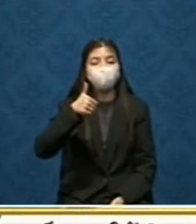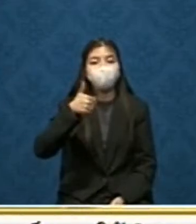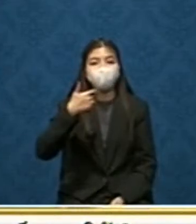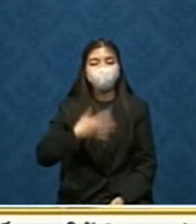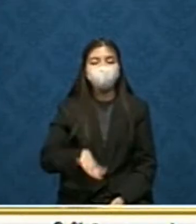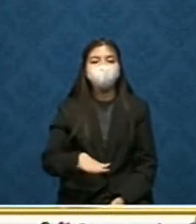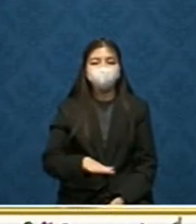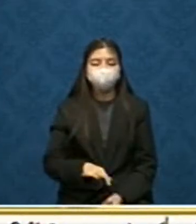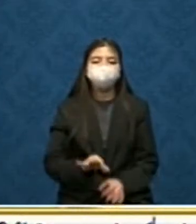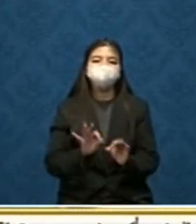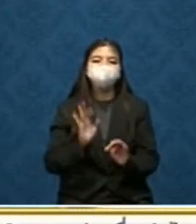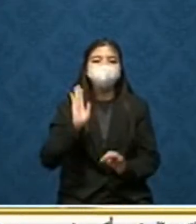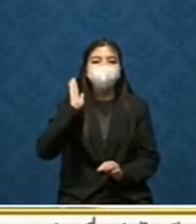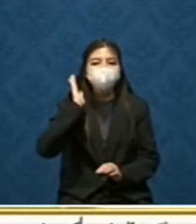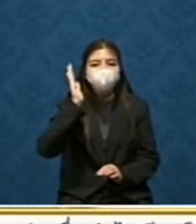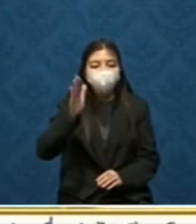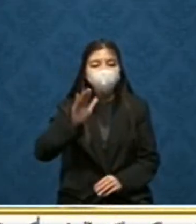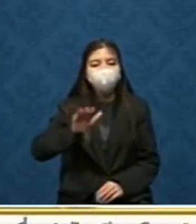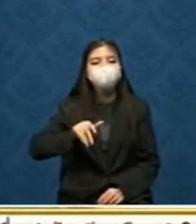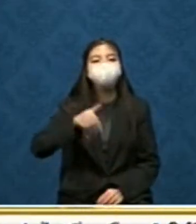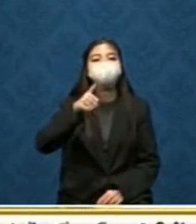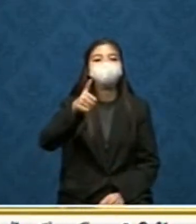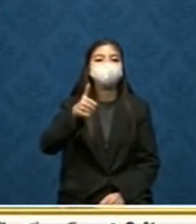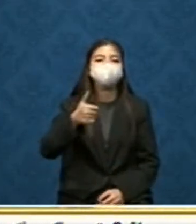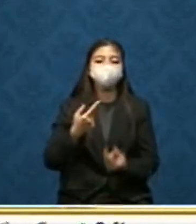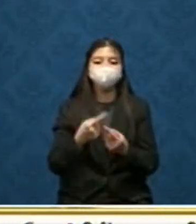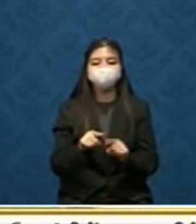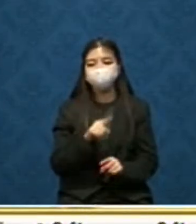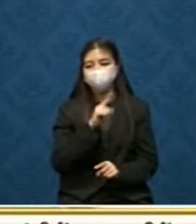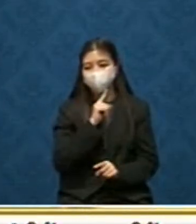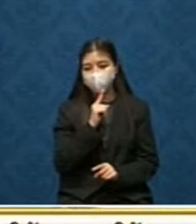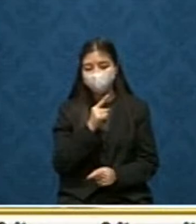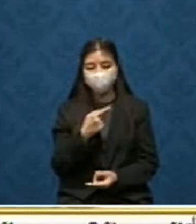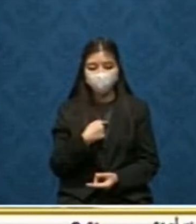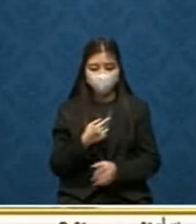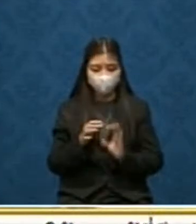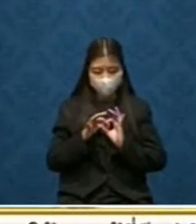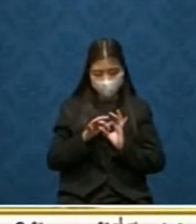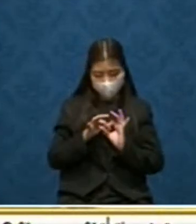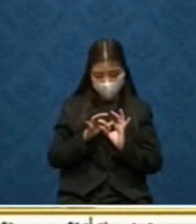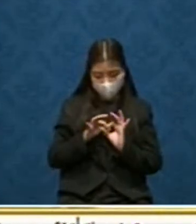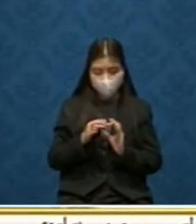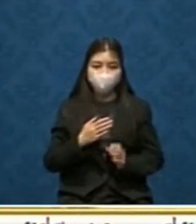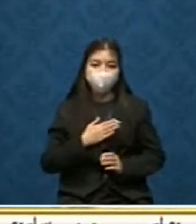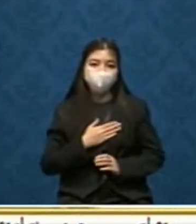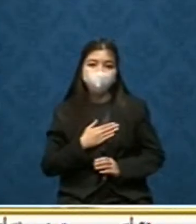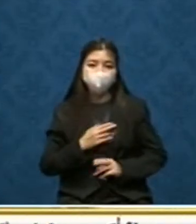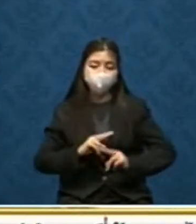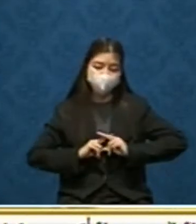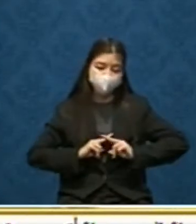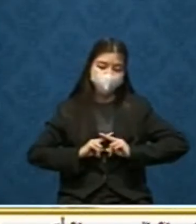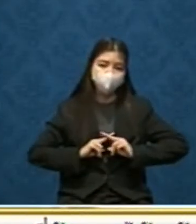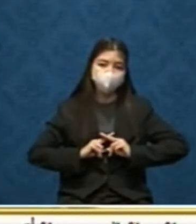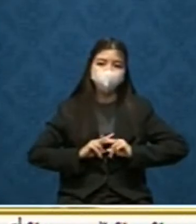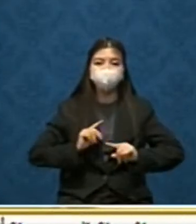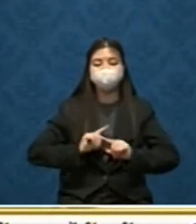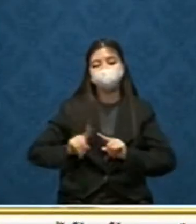แต่ท่านยังห่งพักพวกห่งเพื่อนฝุงห่วงเขาจะเปิดโปลงห่วงเขาจะลากไซNext ทานมาวันนี้ก